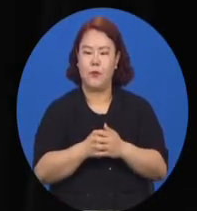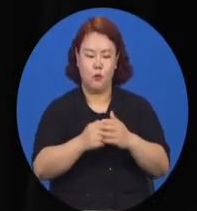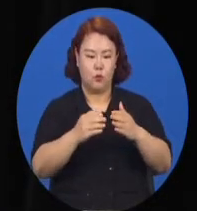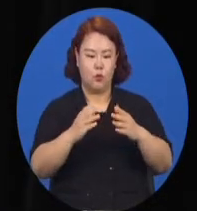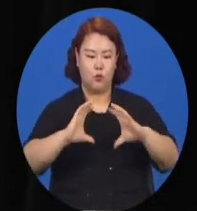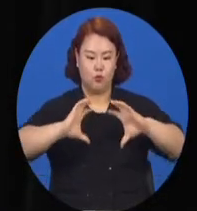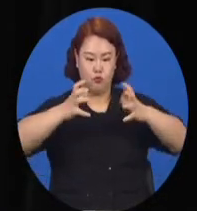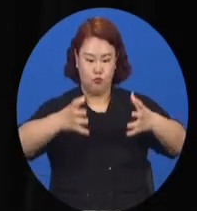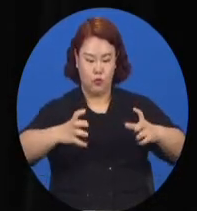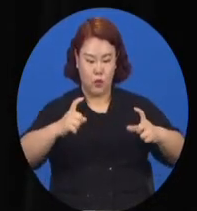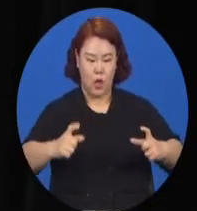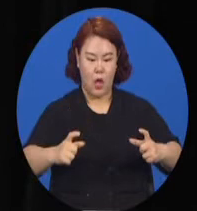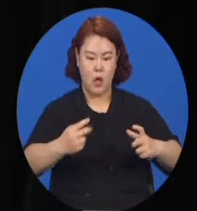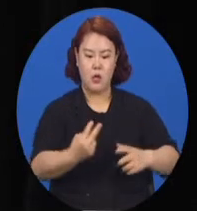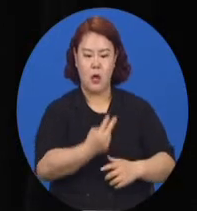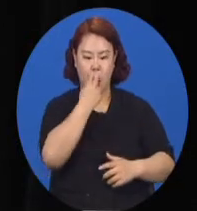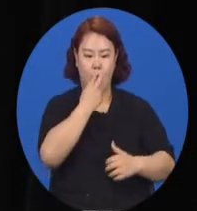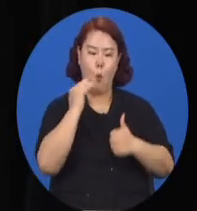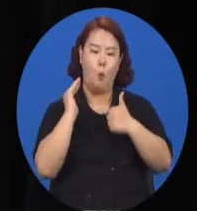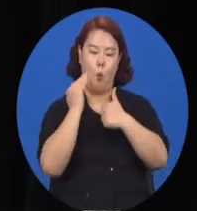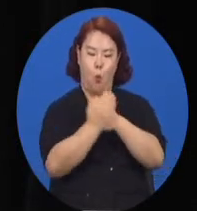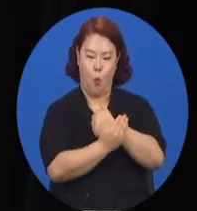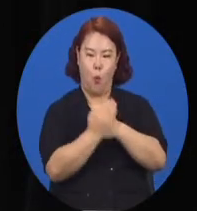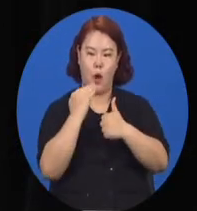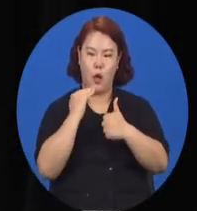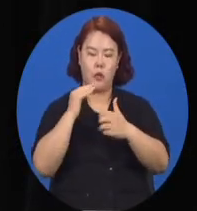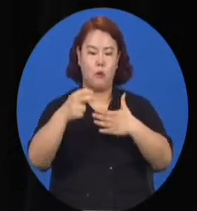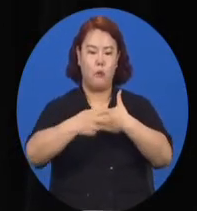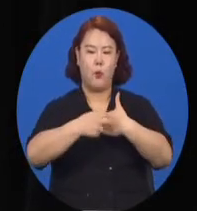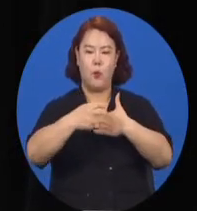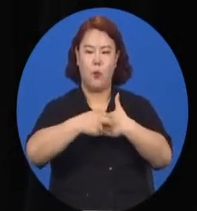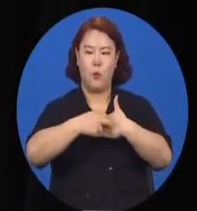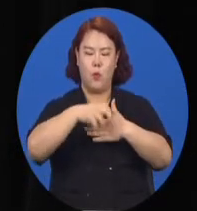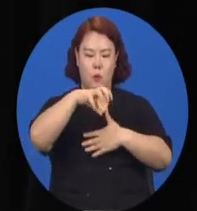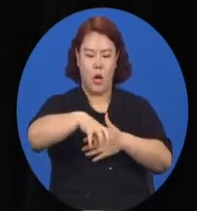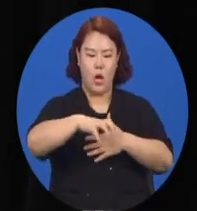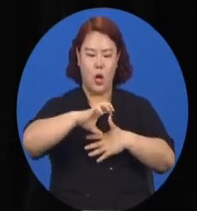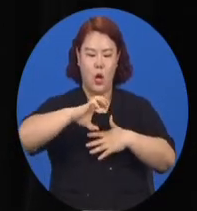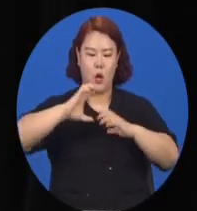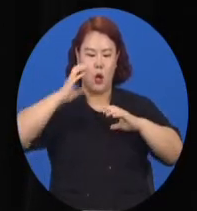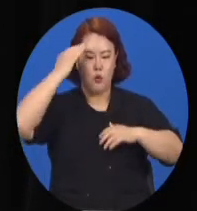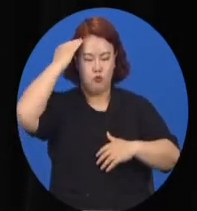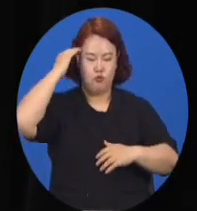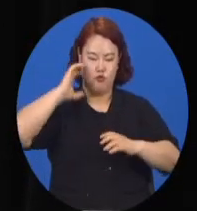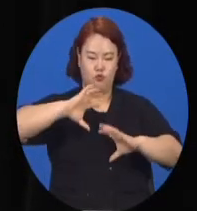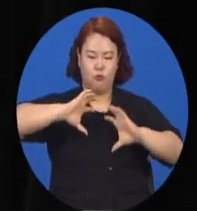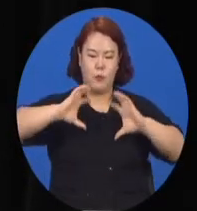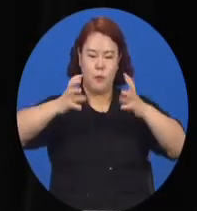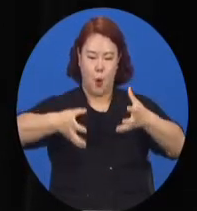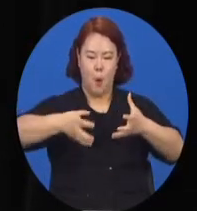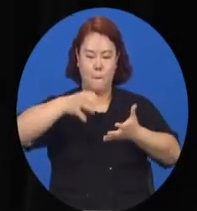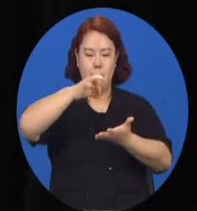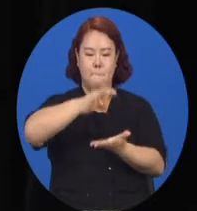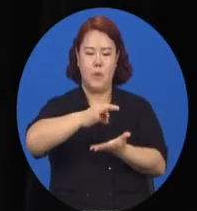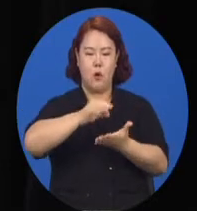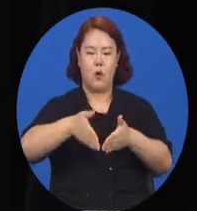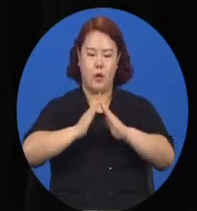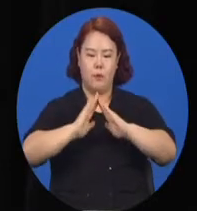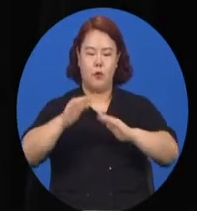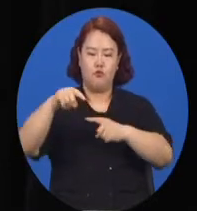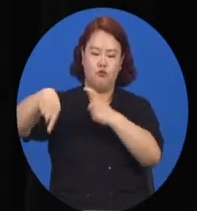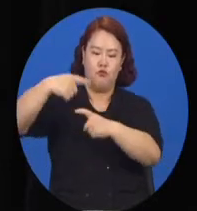국민의 생명과 생명을 보호하는 의료원은 국비로 건립되어야 하고 운영비 또한